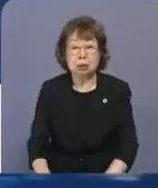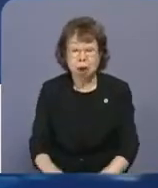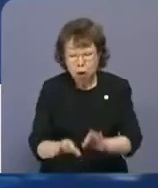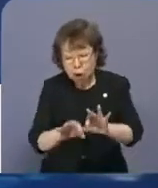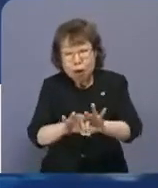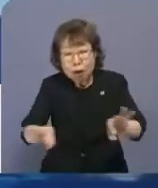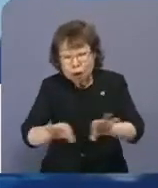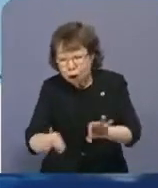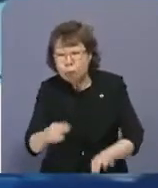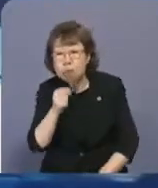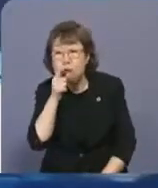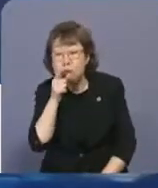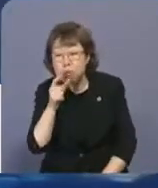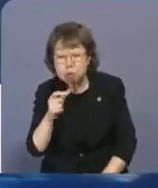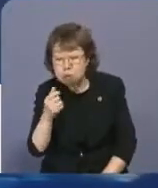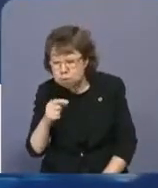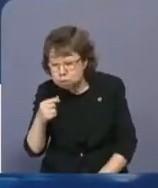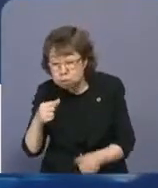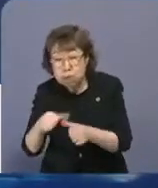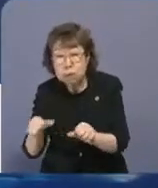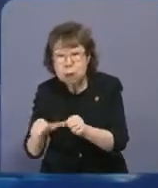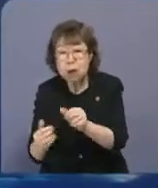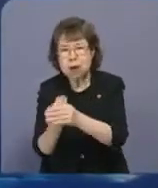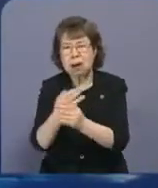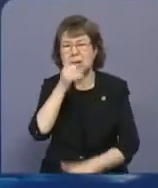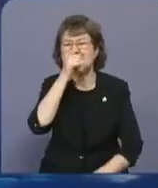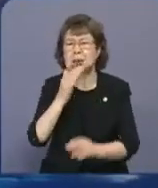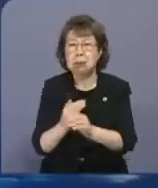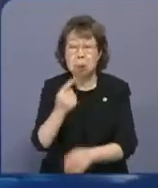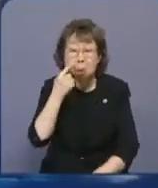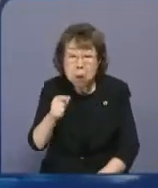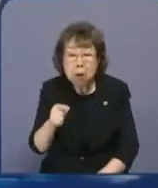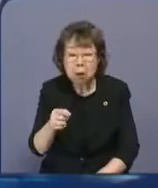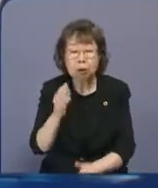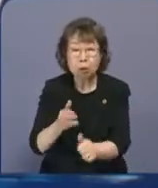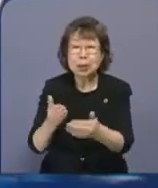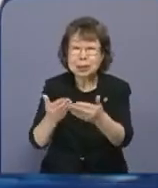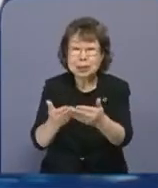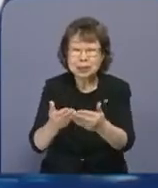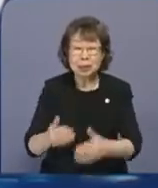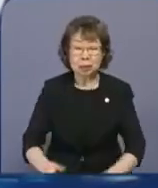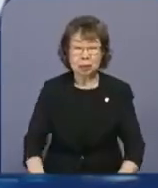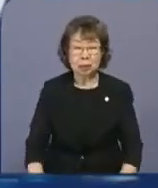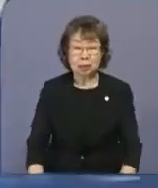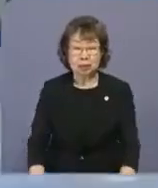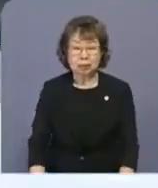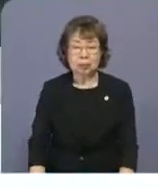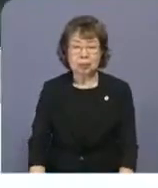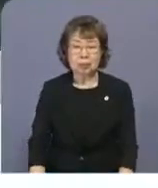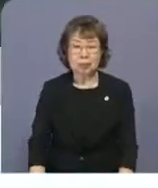누수 등 결함 때문인 것으로 취재 결과 확인됐습니다. 김아련의 기자의 단독 보도입니다.